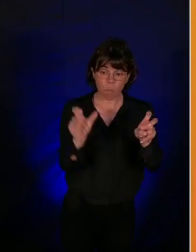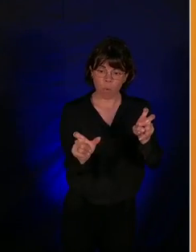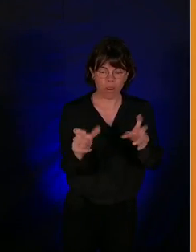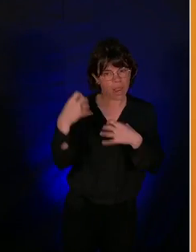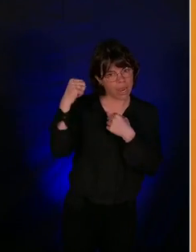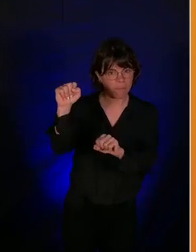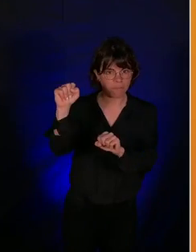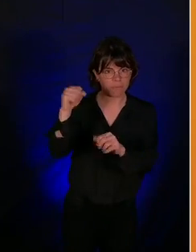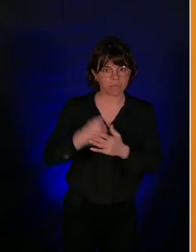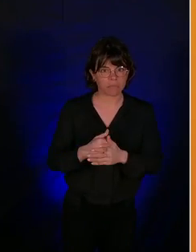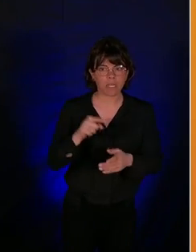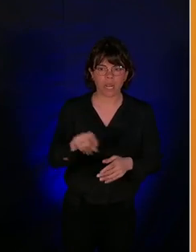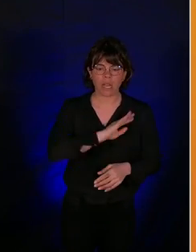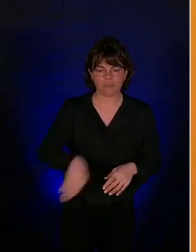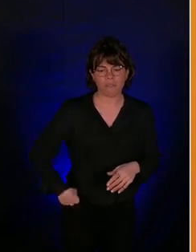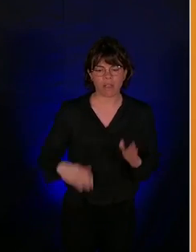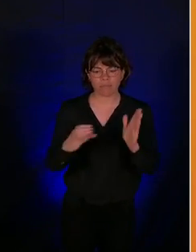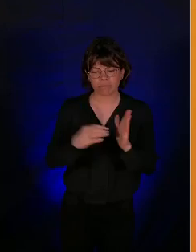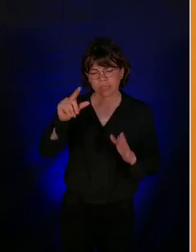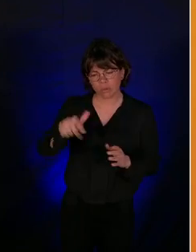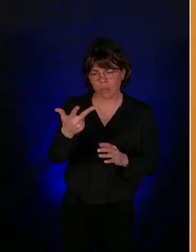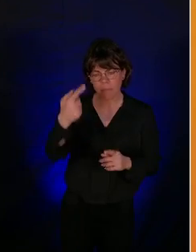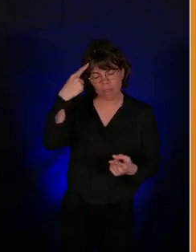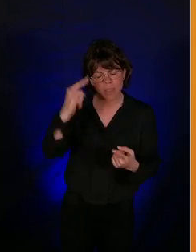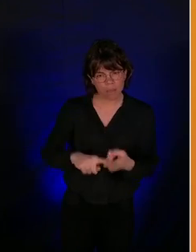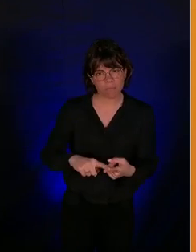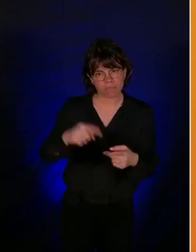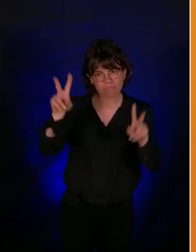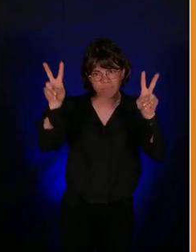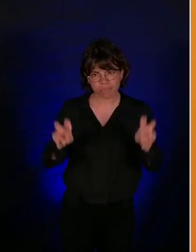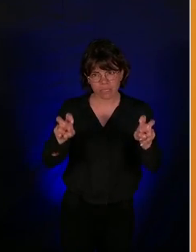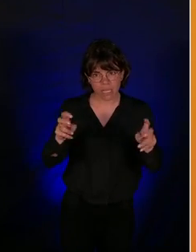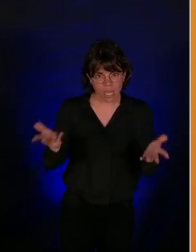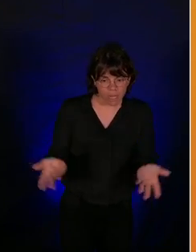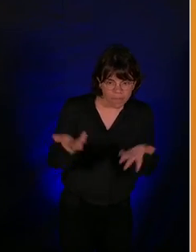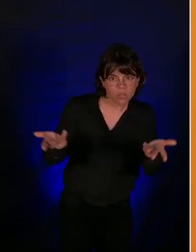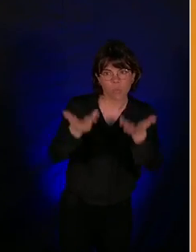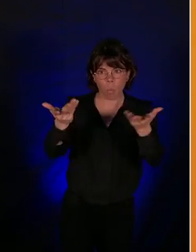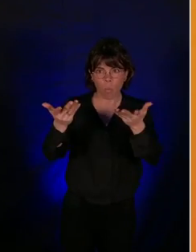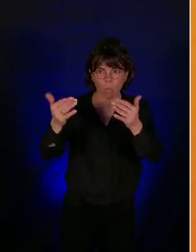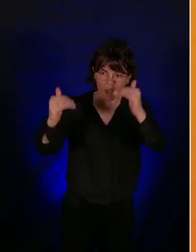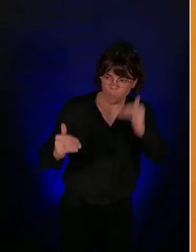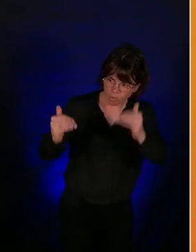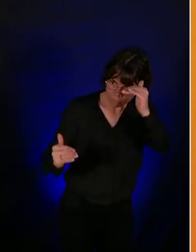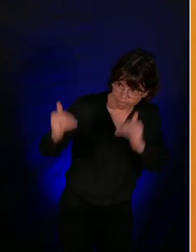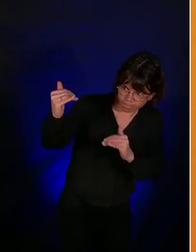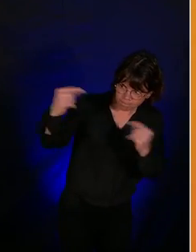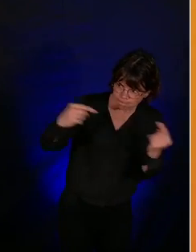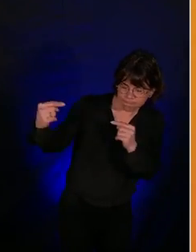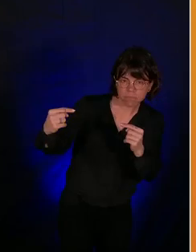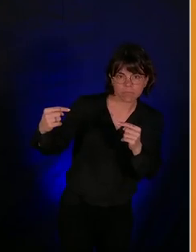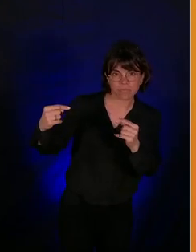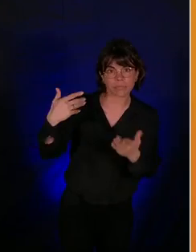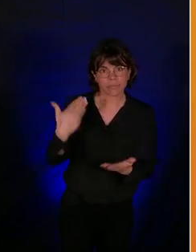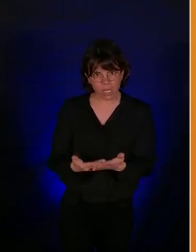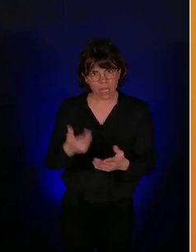cet amendement vient dans la partie finale du 3è thème intitulé pour une élévation et d'un élargissement du rapport de force alors le fait d'y